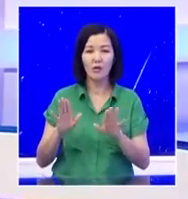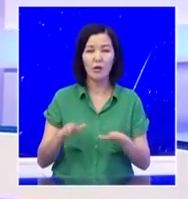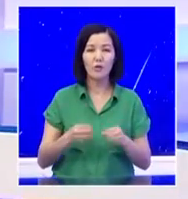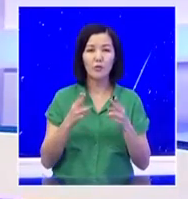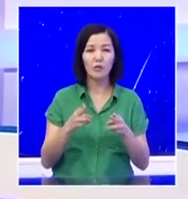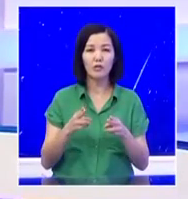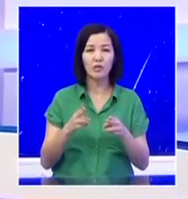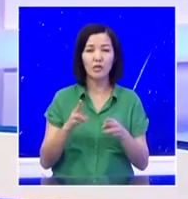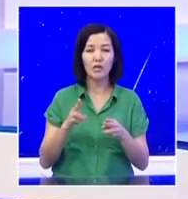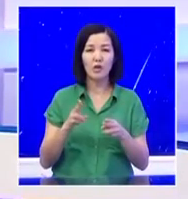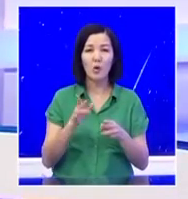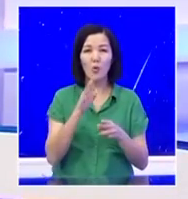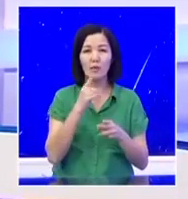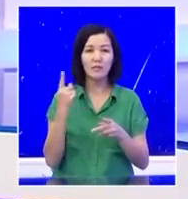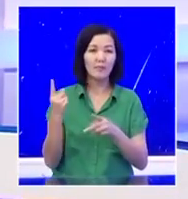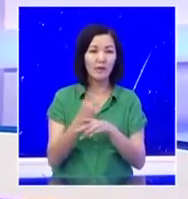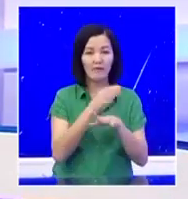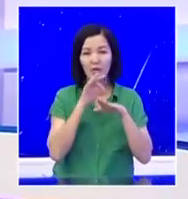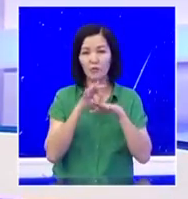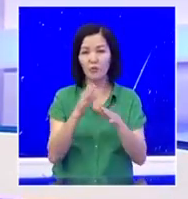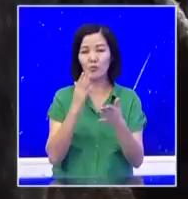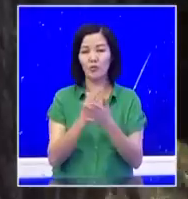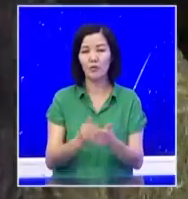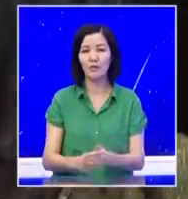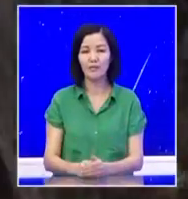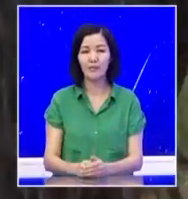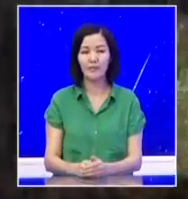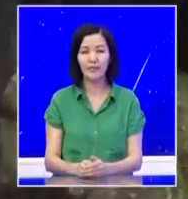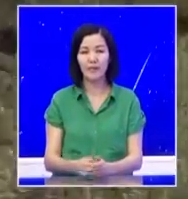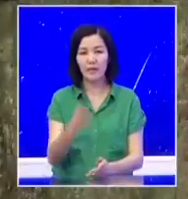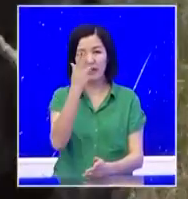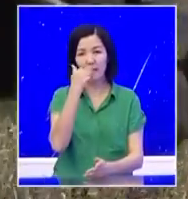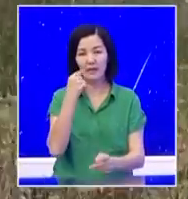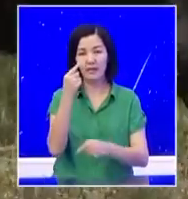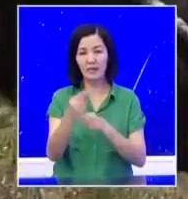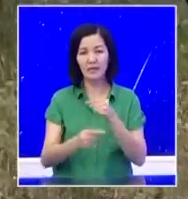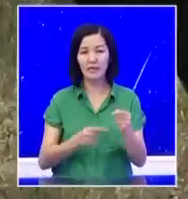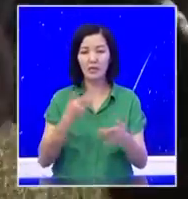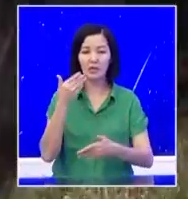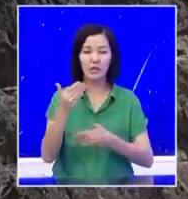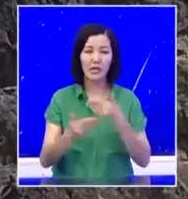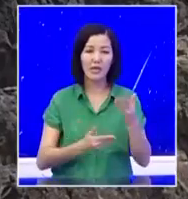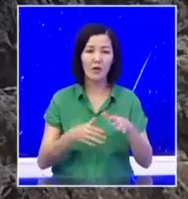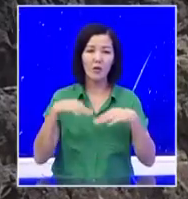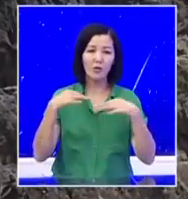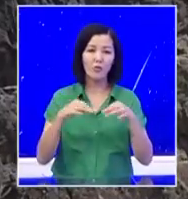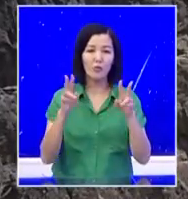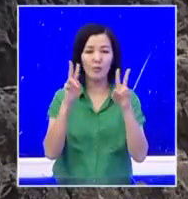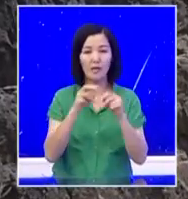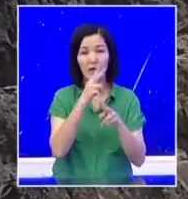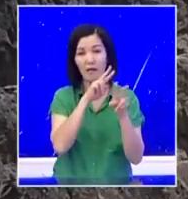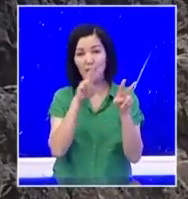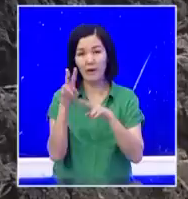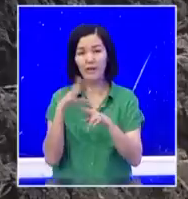жағдай режимінен кейін алғаш рет өтіп отыр. Әдетте саладағылар жаяу я болмаса темір тұлпармен жүріп аралайтын еді.